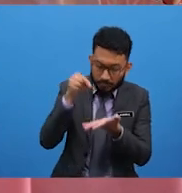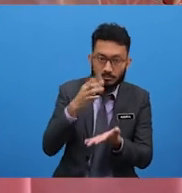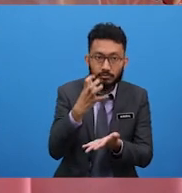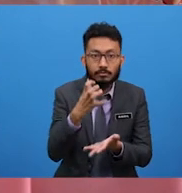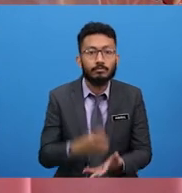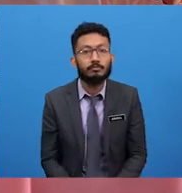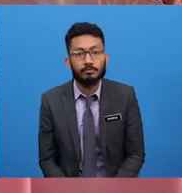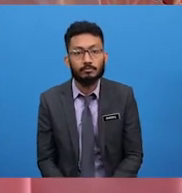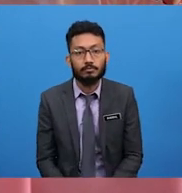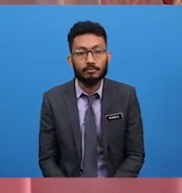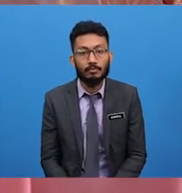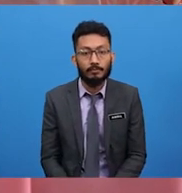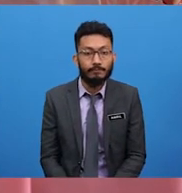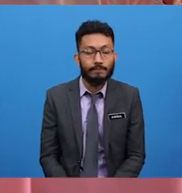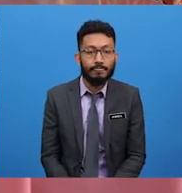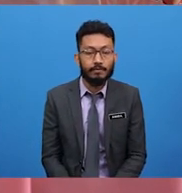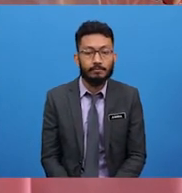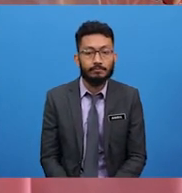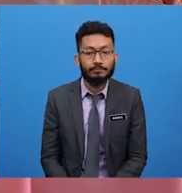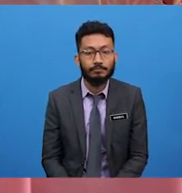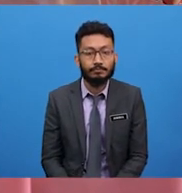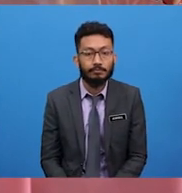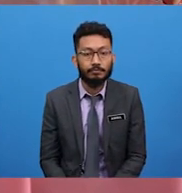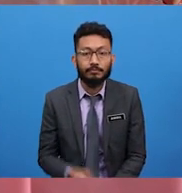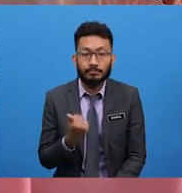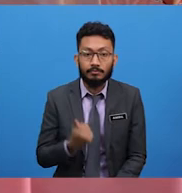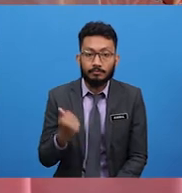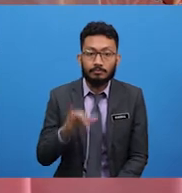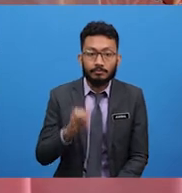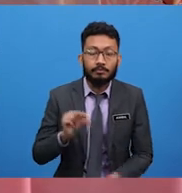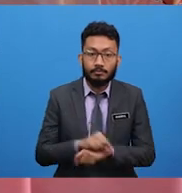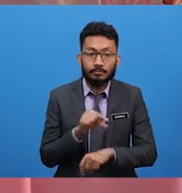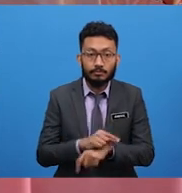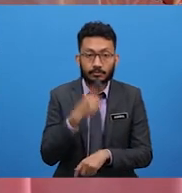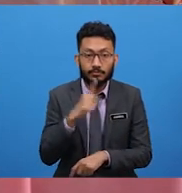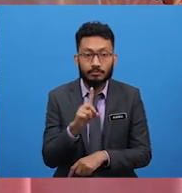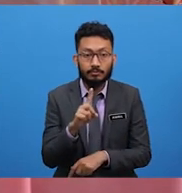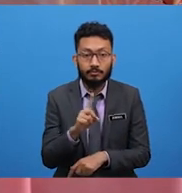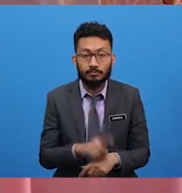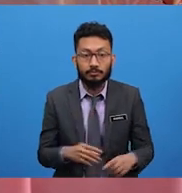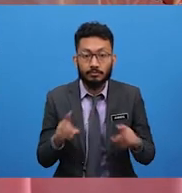Baiklah murid-murid, mari kita lihat pula alatan yang digunakan untuk mendraf.